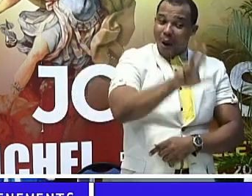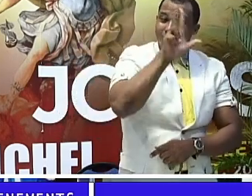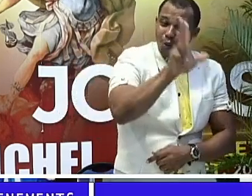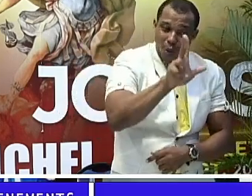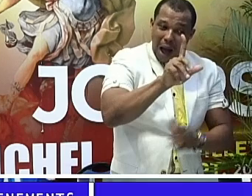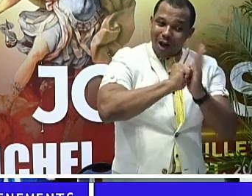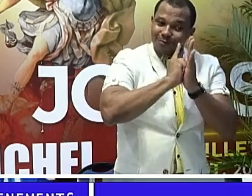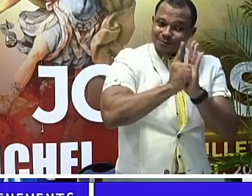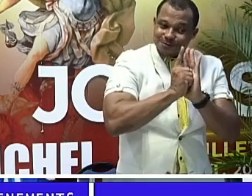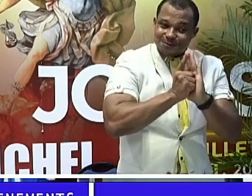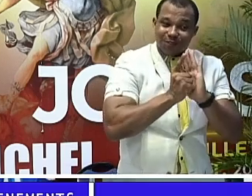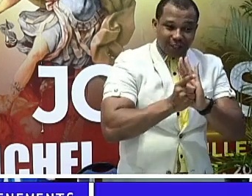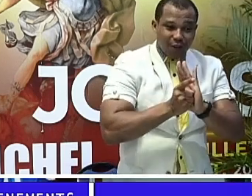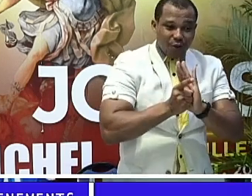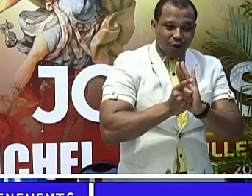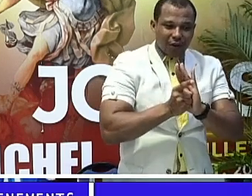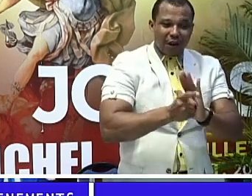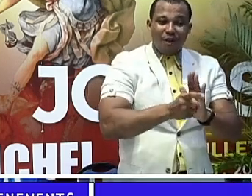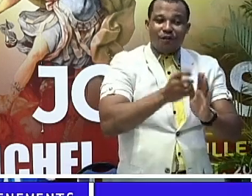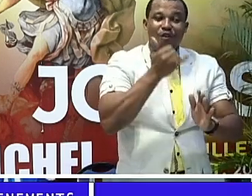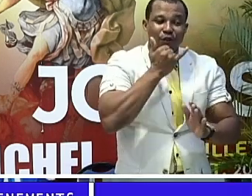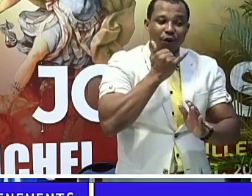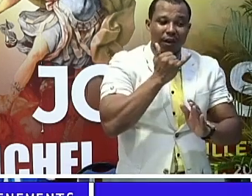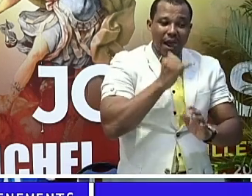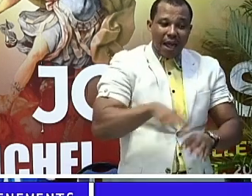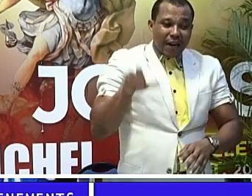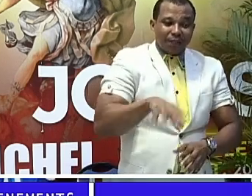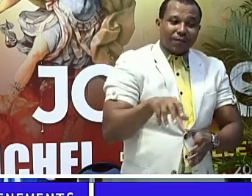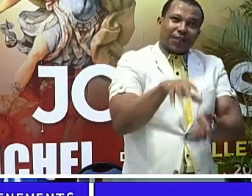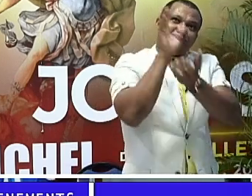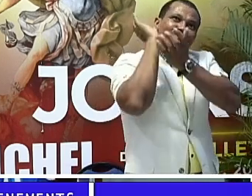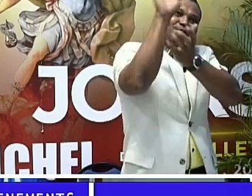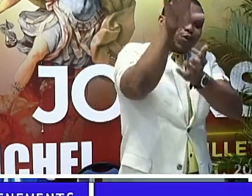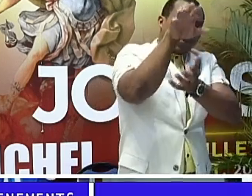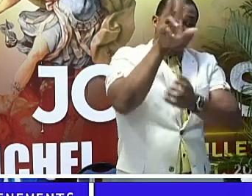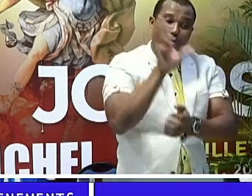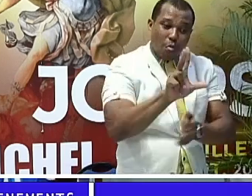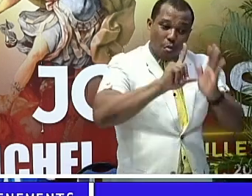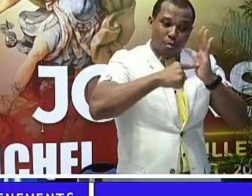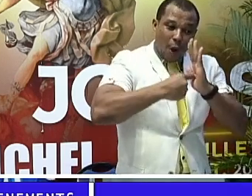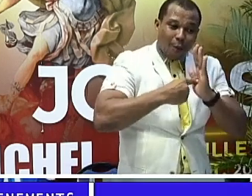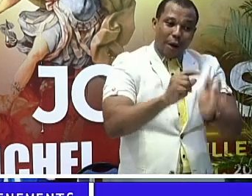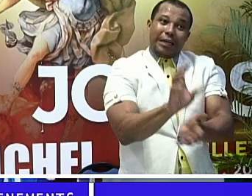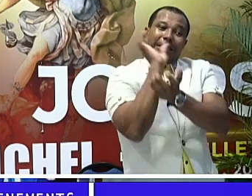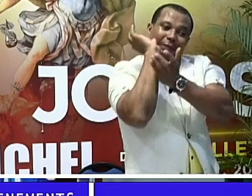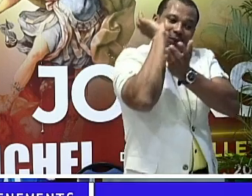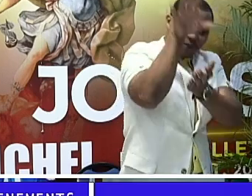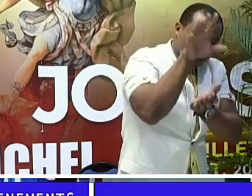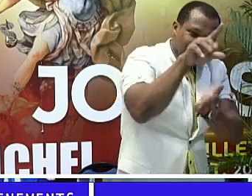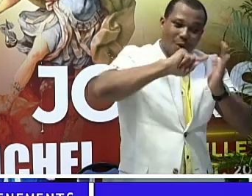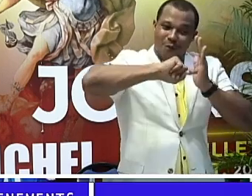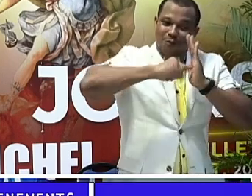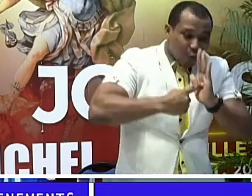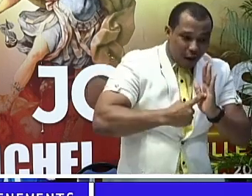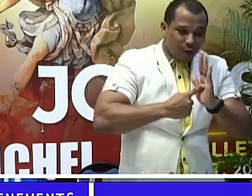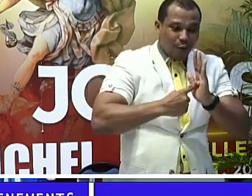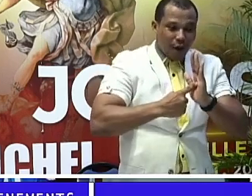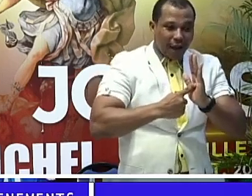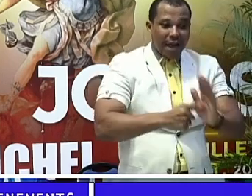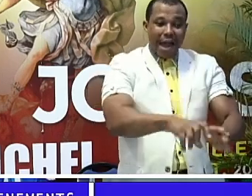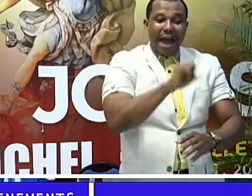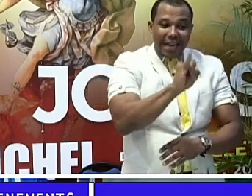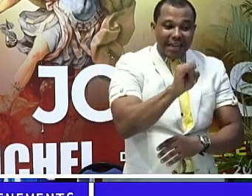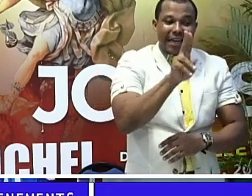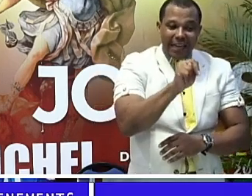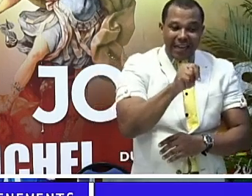fini. Negonik fait erreur. Reggie Miller ba yo 2-3 points. Et puis coup de l'histoire là changer carrément. Ou bagay ça